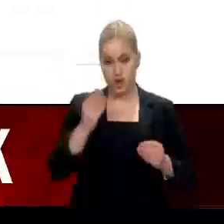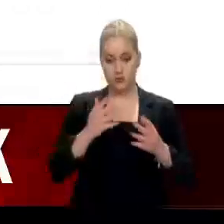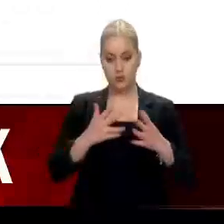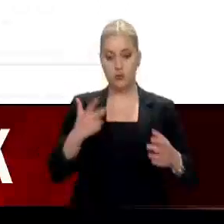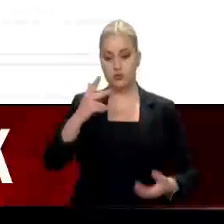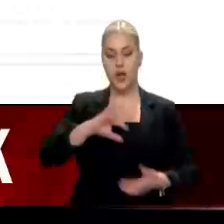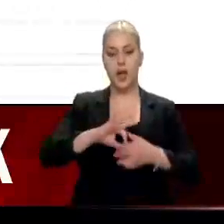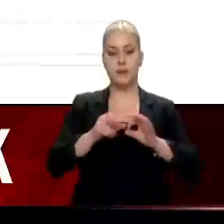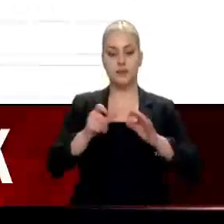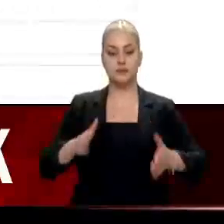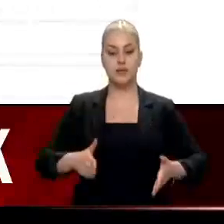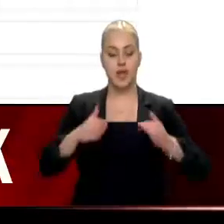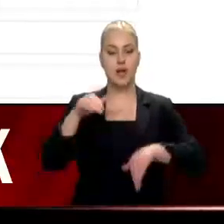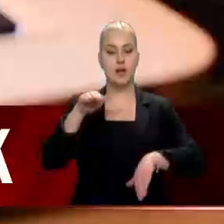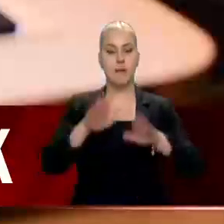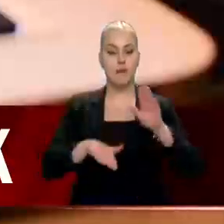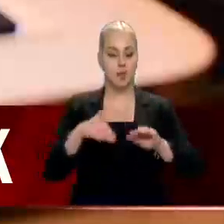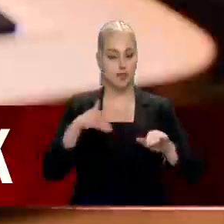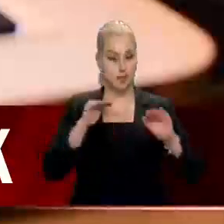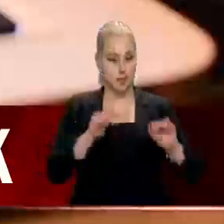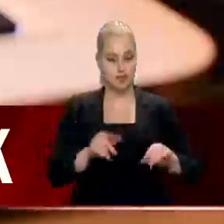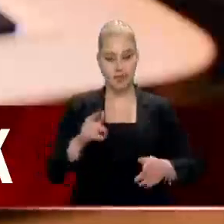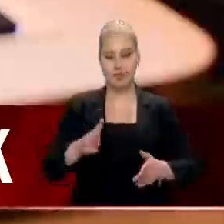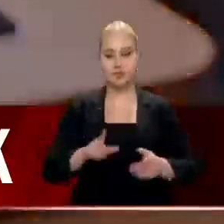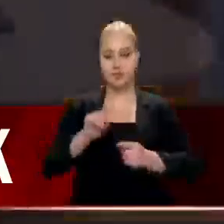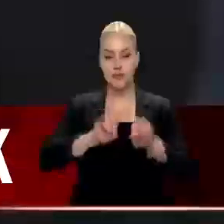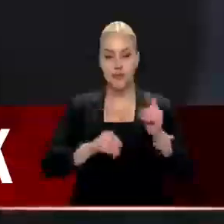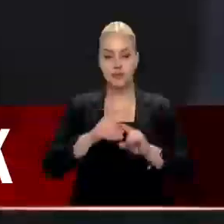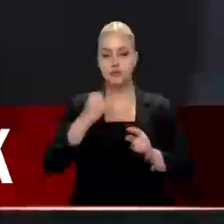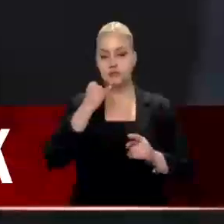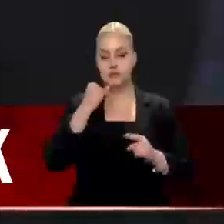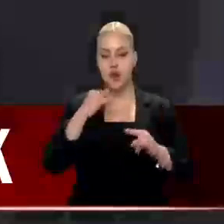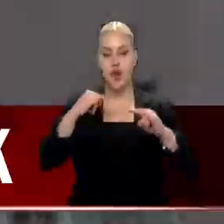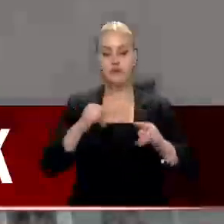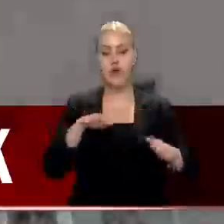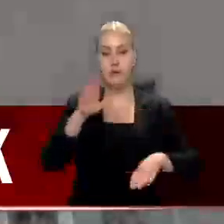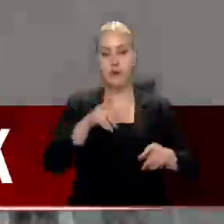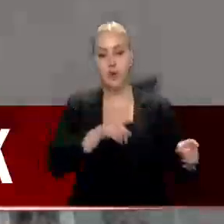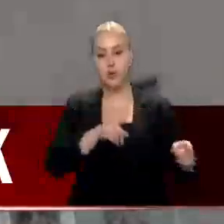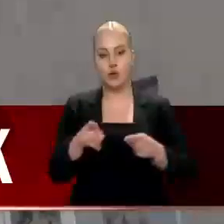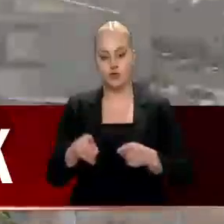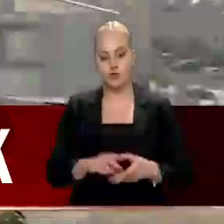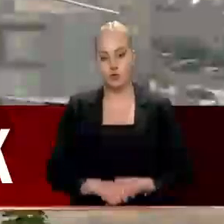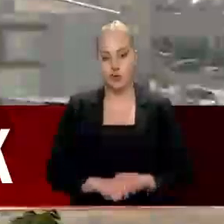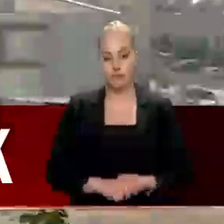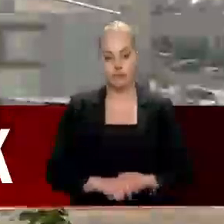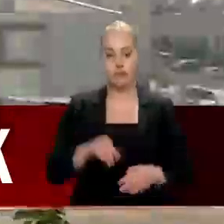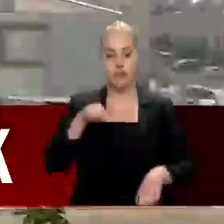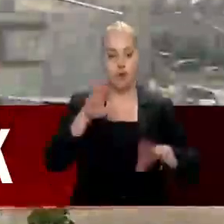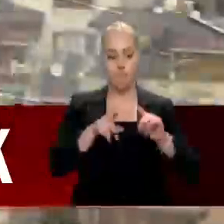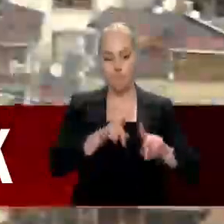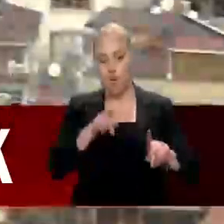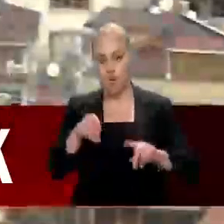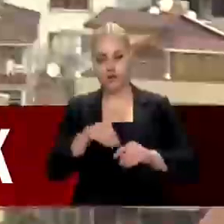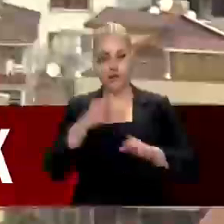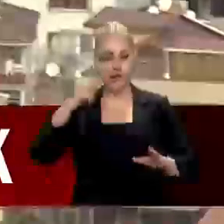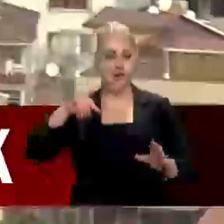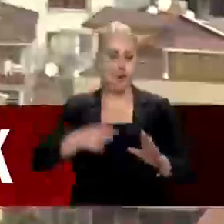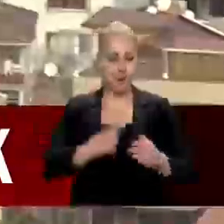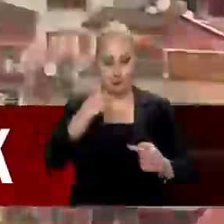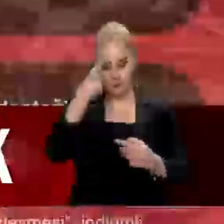emlak sitesi de kampanyaya destek olacak. Siteler müşteri havuzlarını kampanyaya yönlendirecek. Kampanyaya ilişkin detaylı